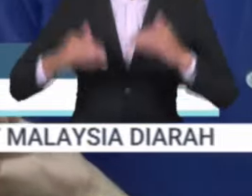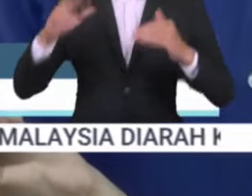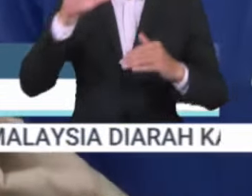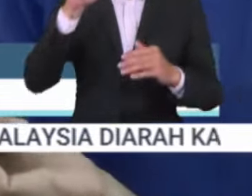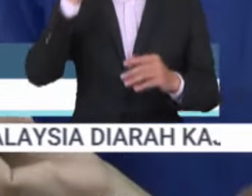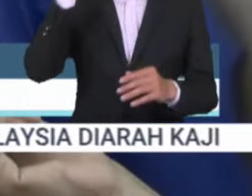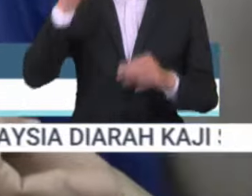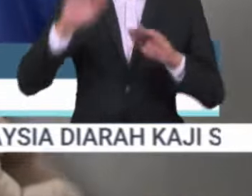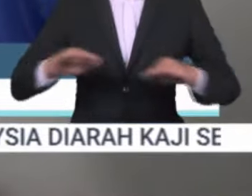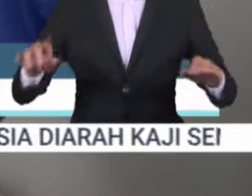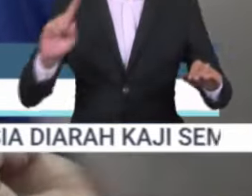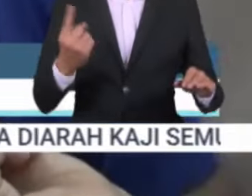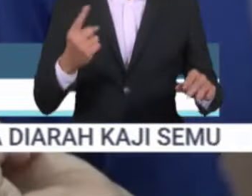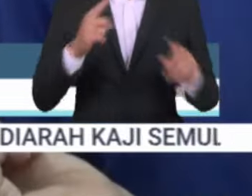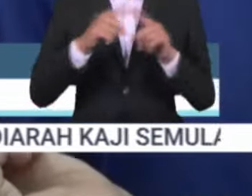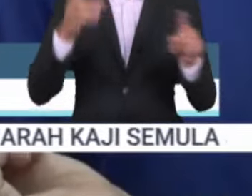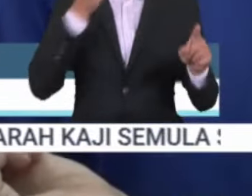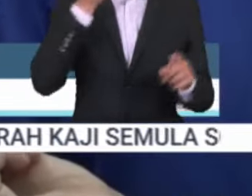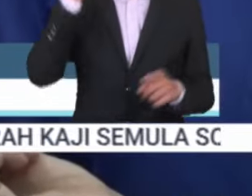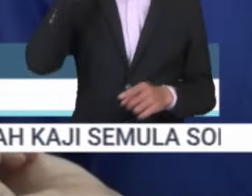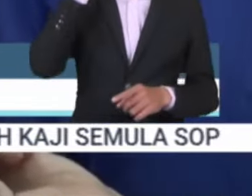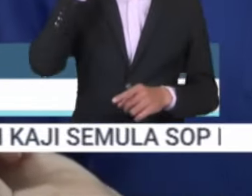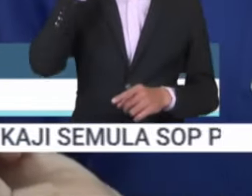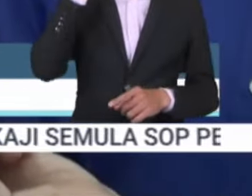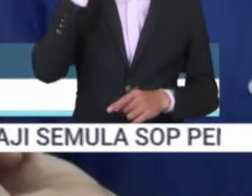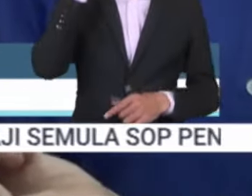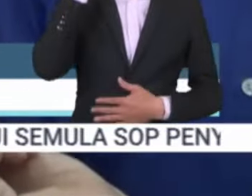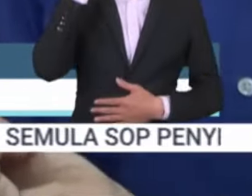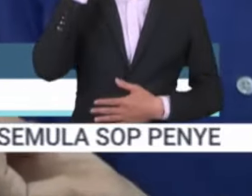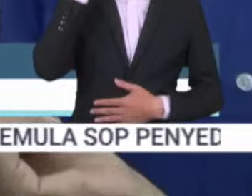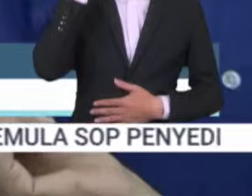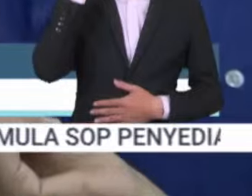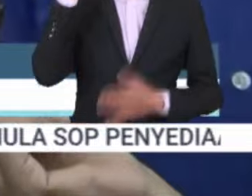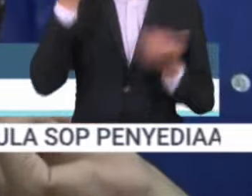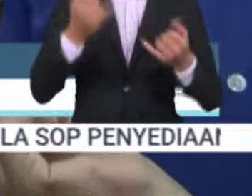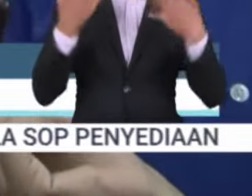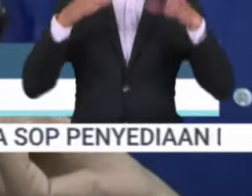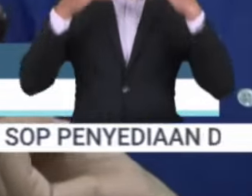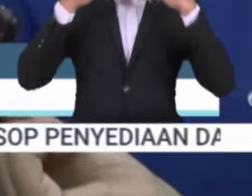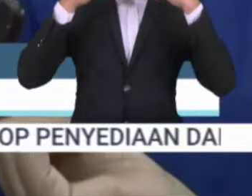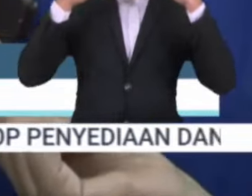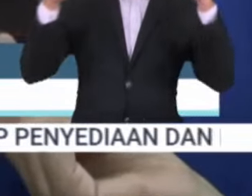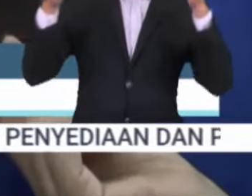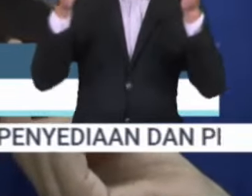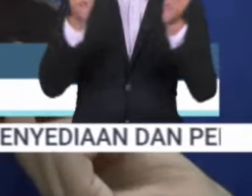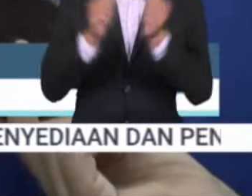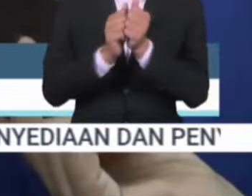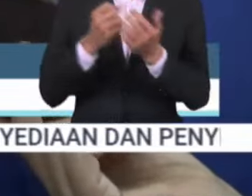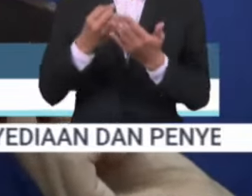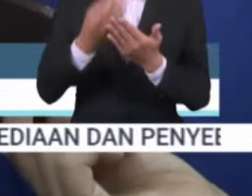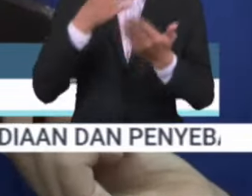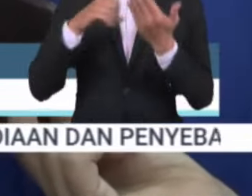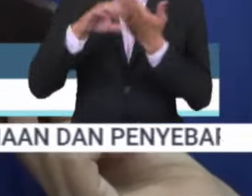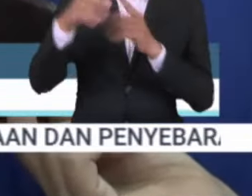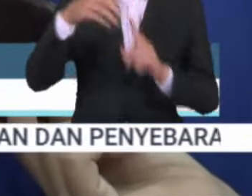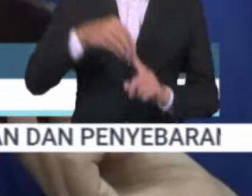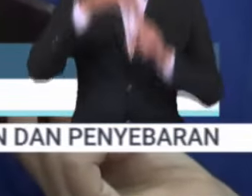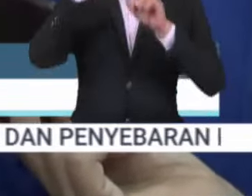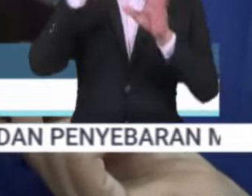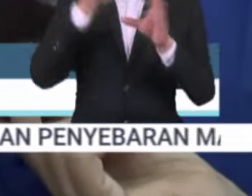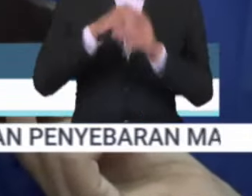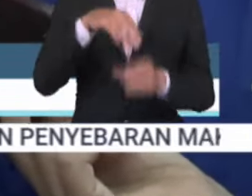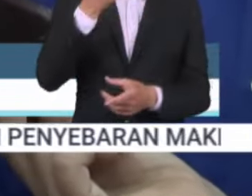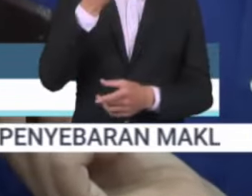kanak-kanak saja, tapi orang dewasa pun dah semakin popular dengan Maxos, terutama melibatkan